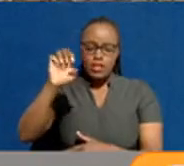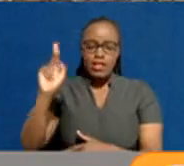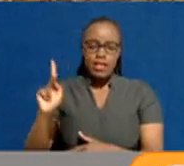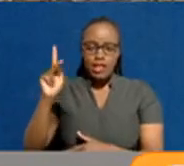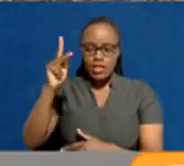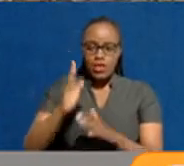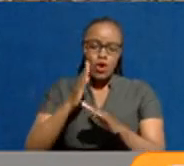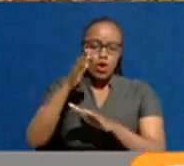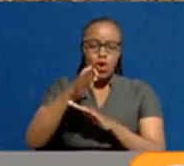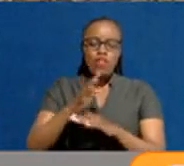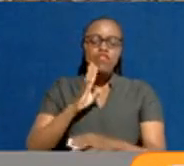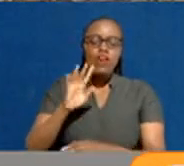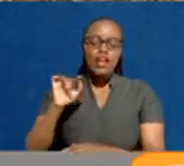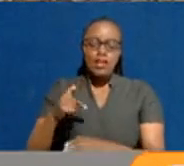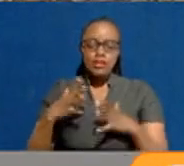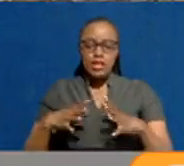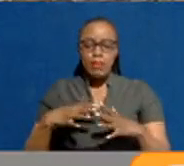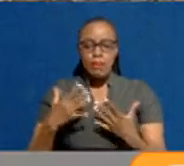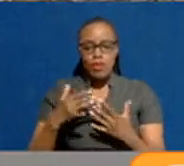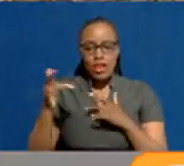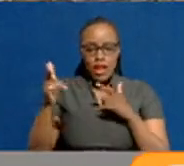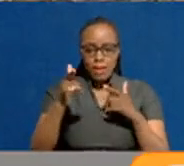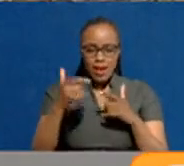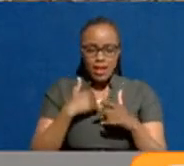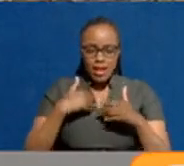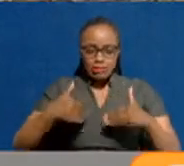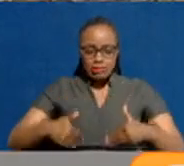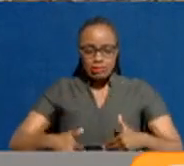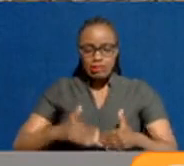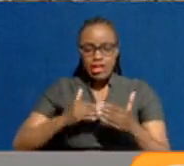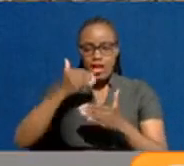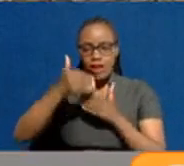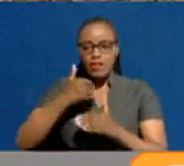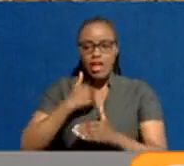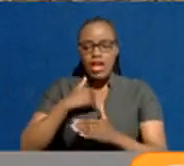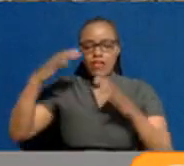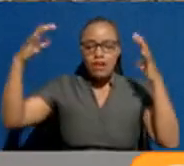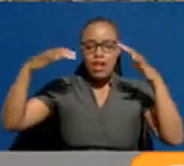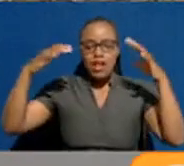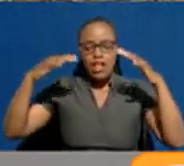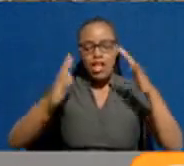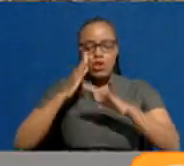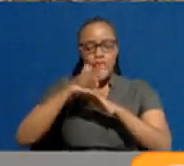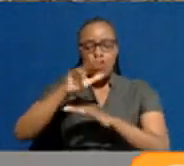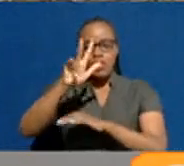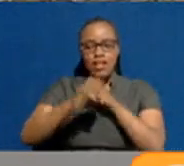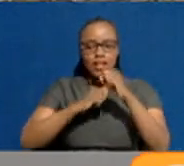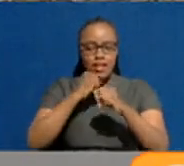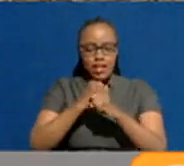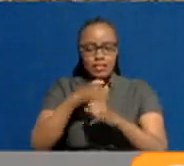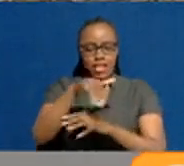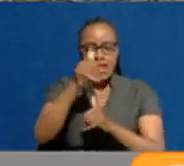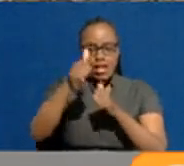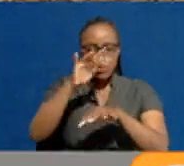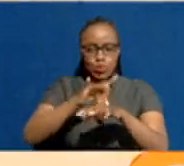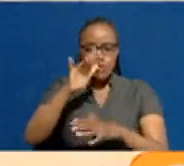Watu zaidi ya 1400 katika kaunti ya Mandera wanakabiliwa na baa la njaa kufuatia ukosefu wa mvua kwa zaidi ya miaka mitatu. Baadhi ya maeneo